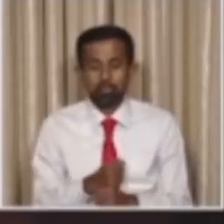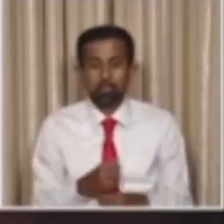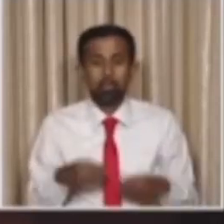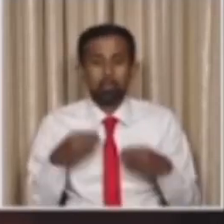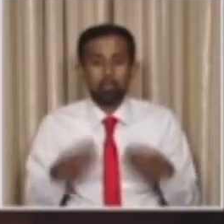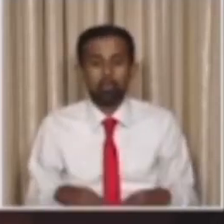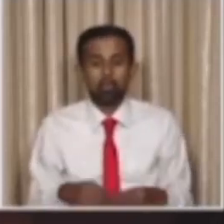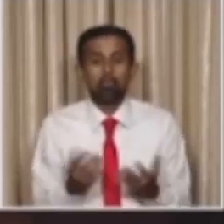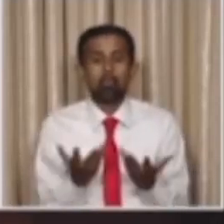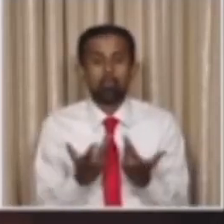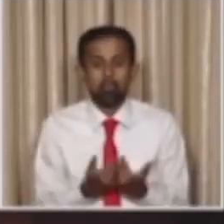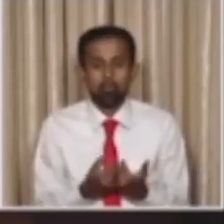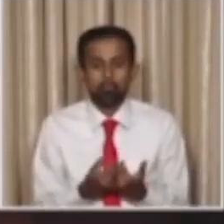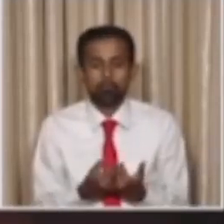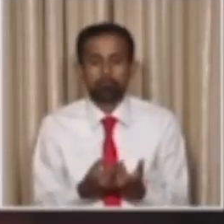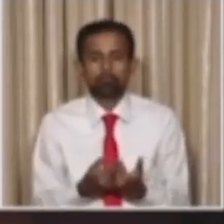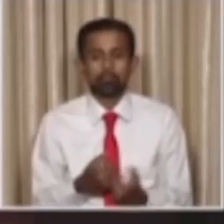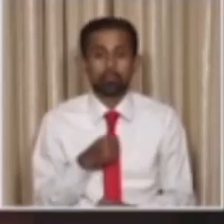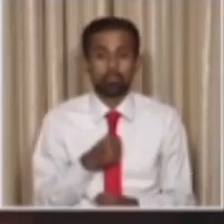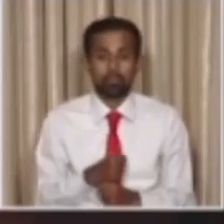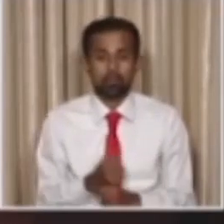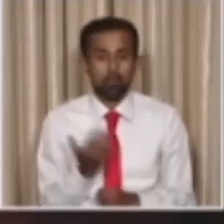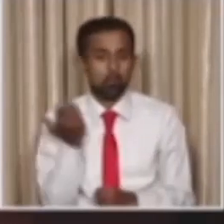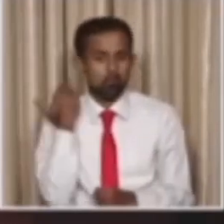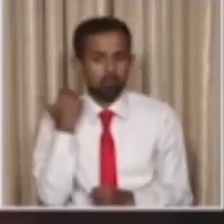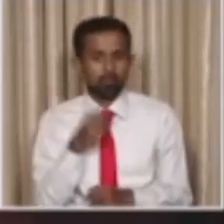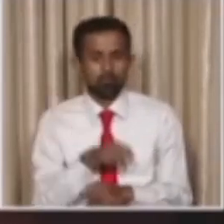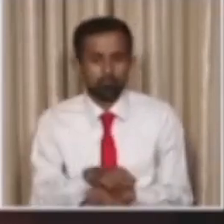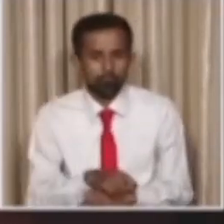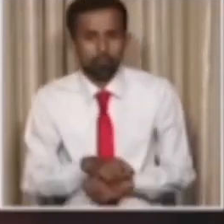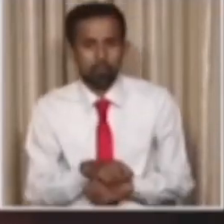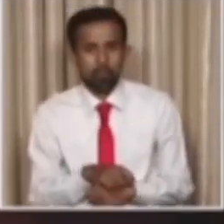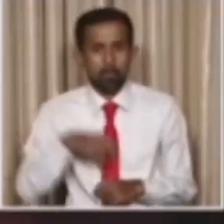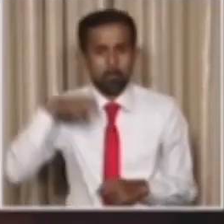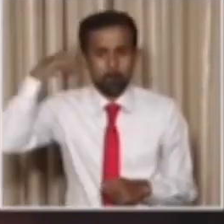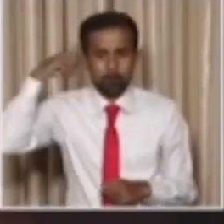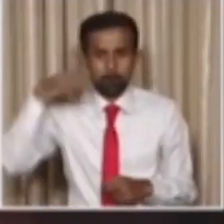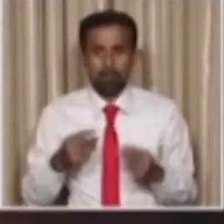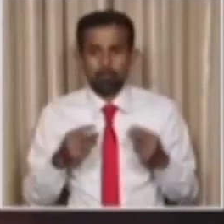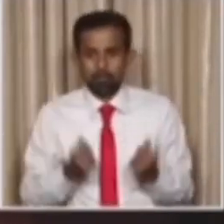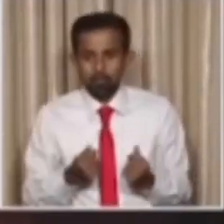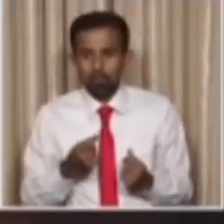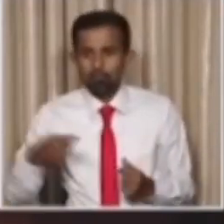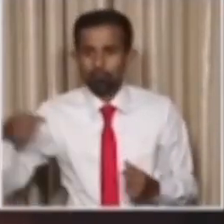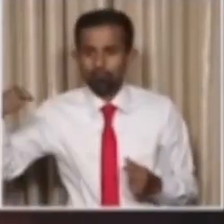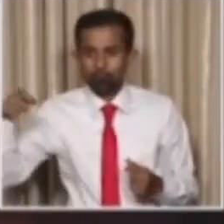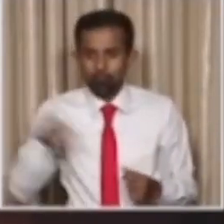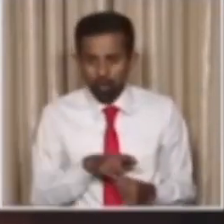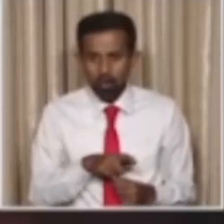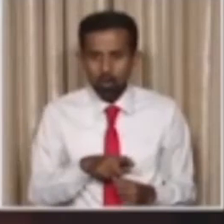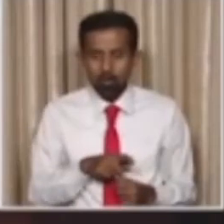පාඩුව කොපමණද? රජය පසුගිය කාලයේදී විදුලිය හදිසි මිලදී ගැනීම සිදු කර ඇති බව වාර්තා